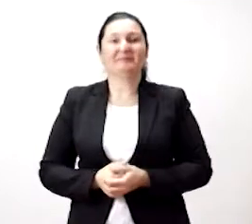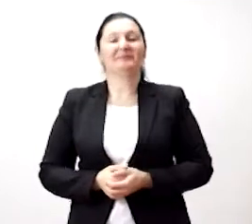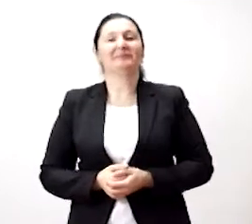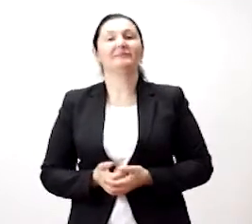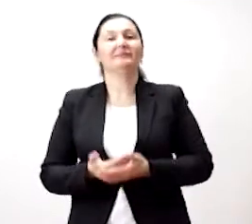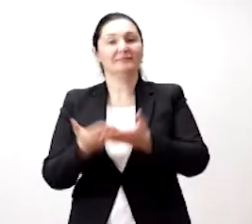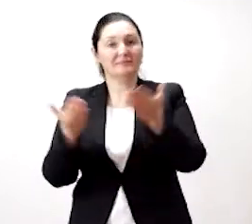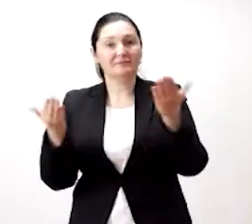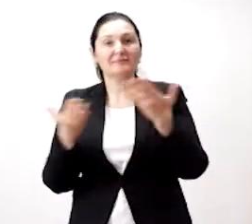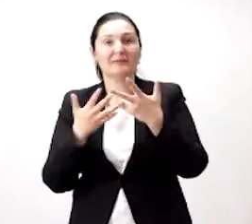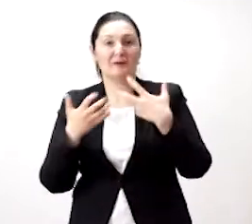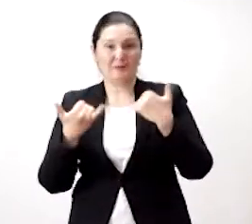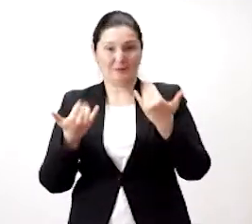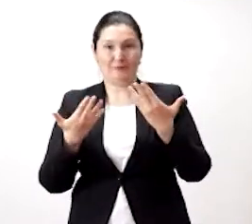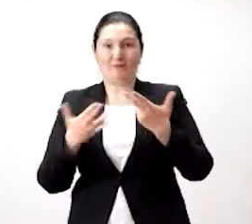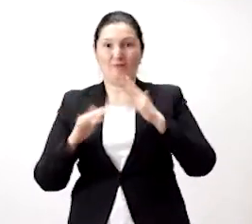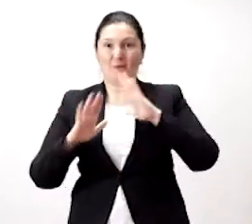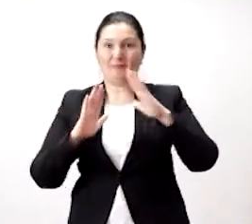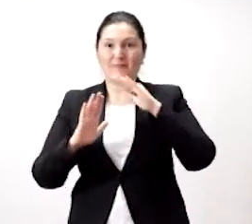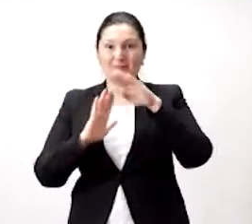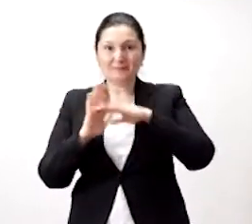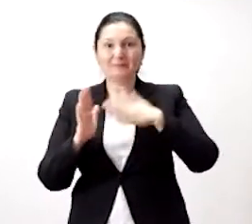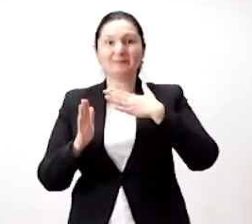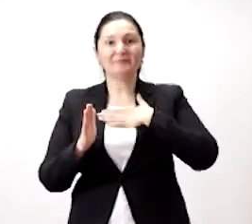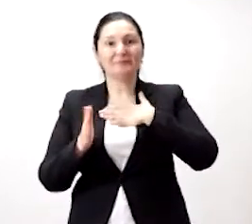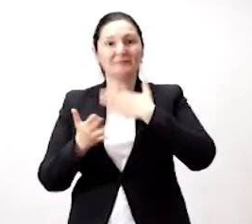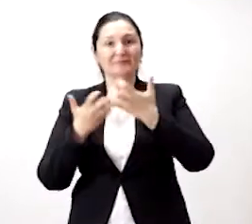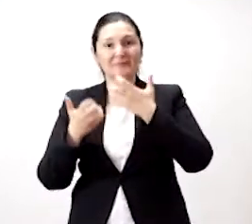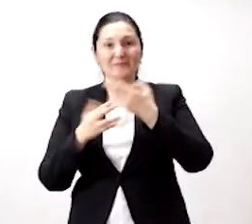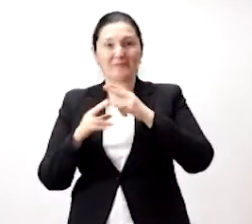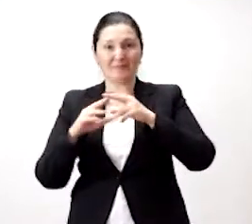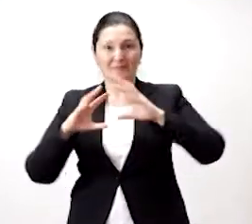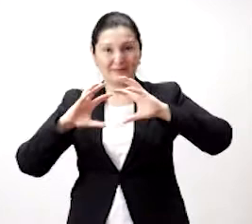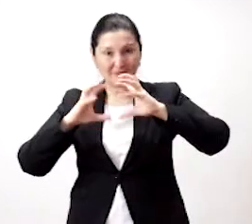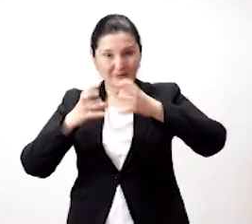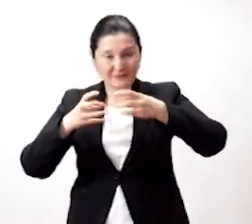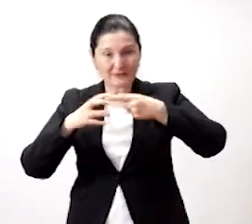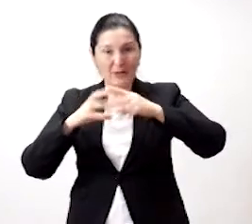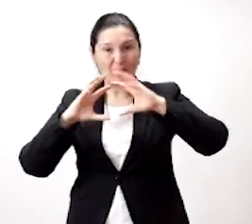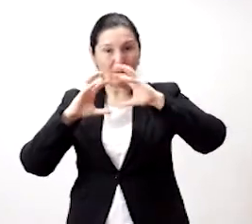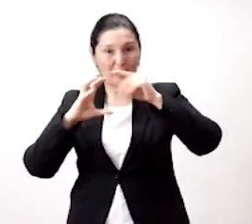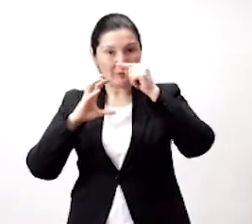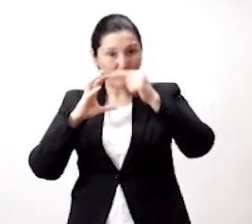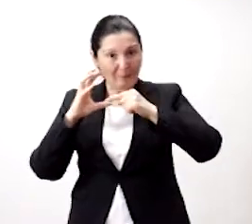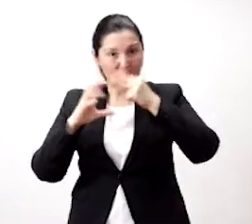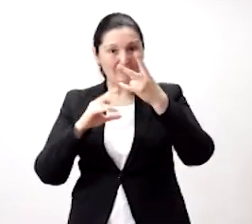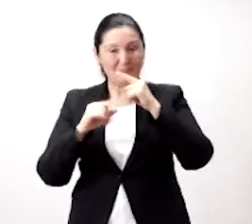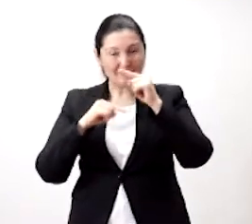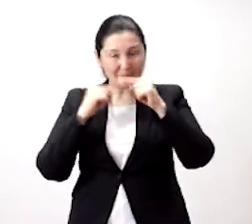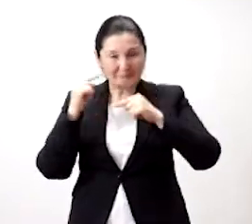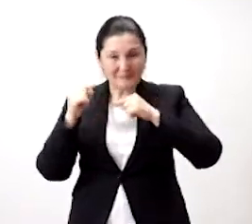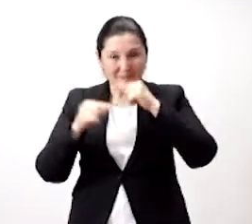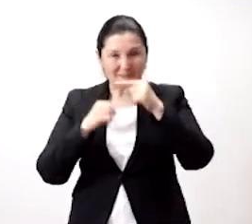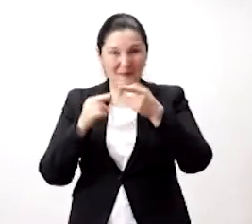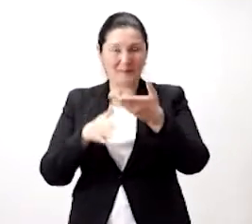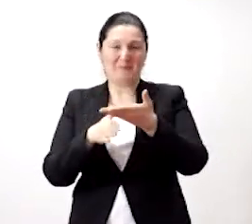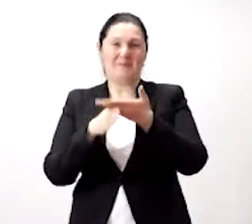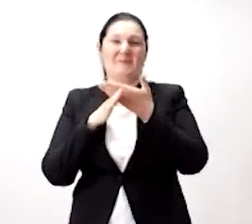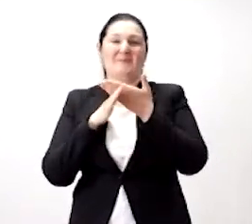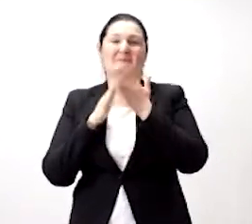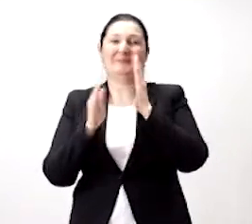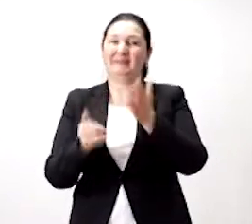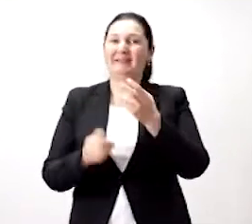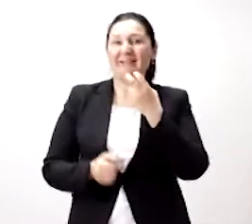Вохиан, дар намоиши имрузаи мо, ба мо, ана хамин глобус кумак мекунат.